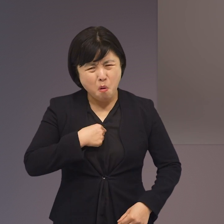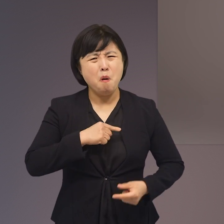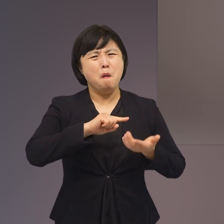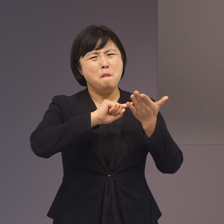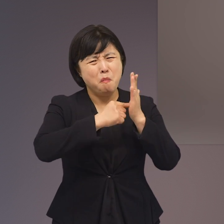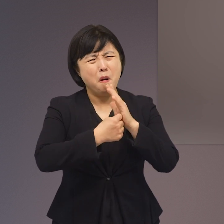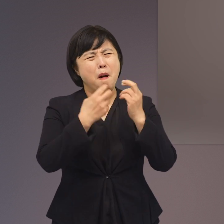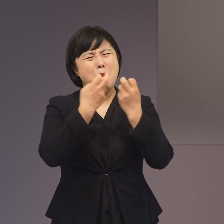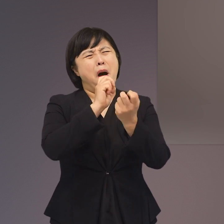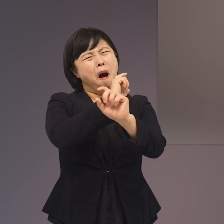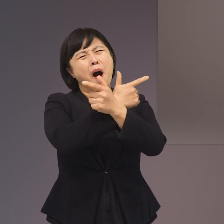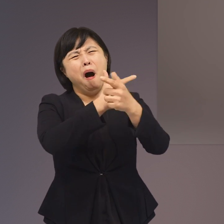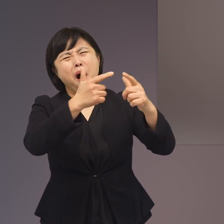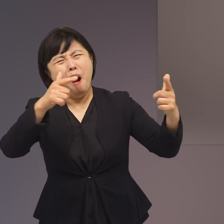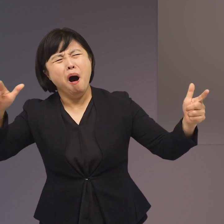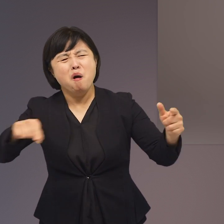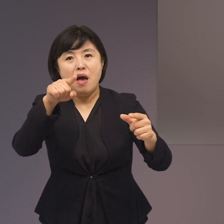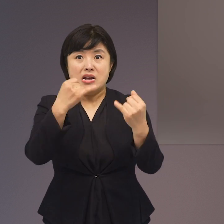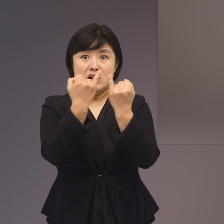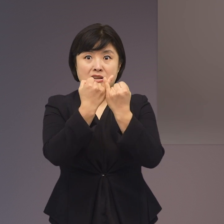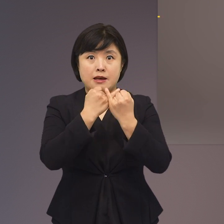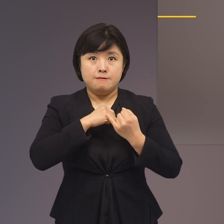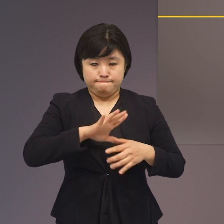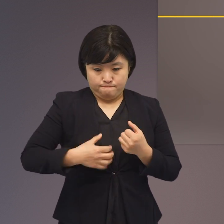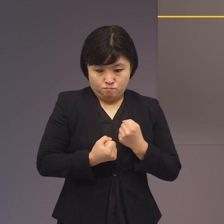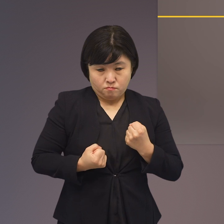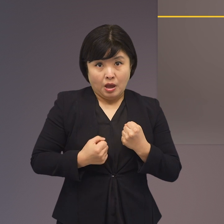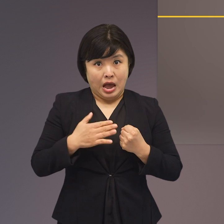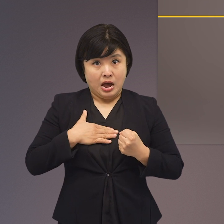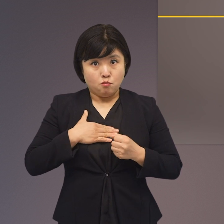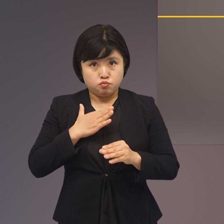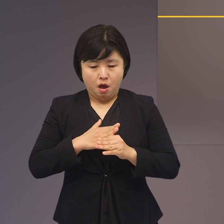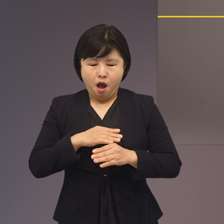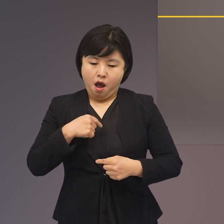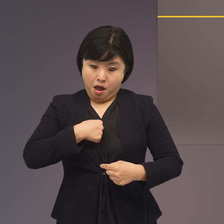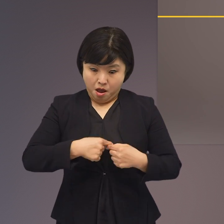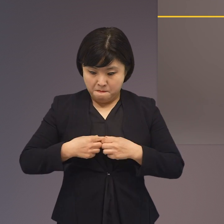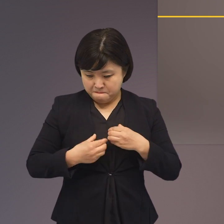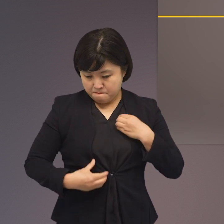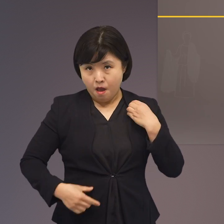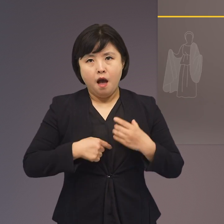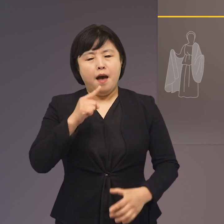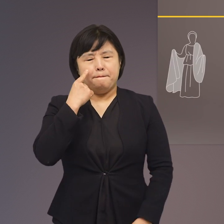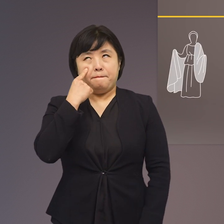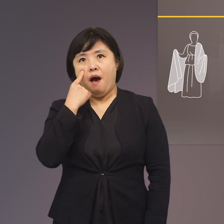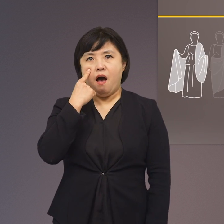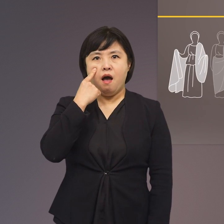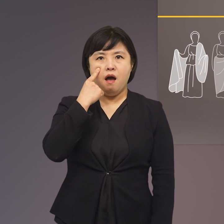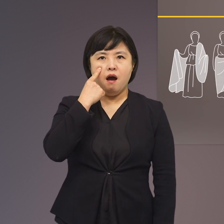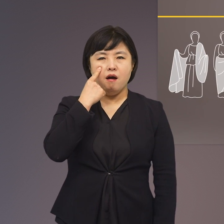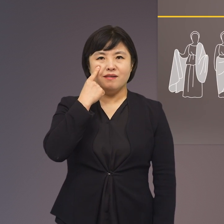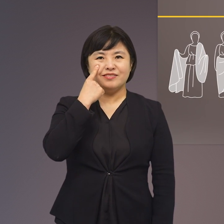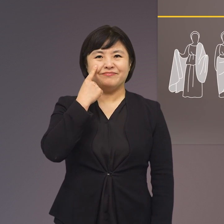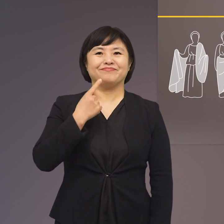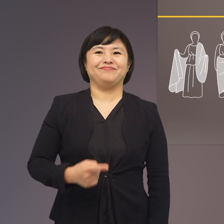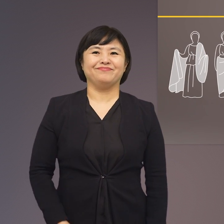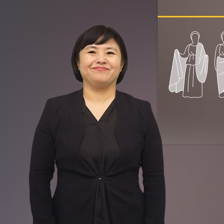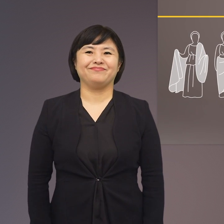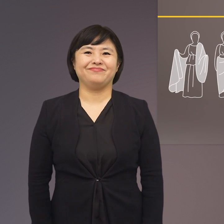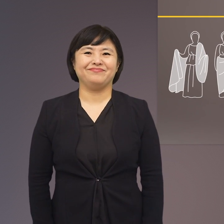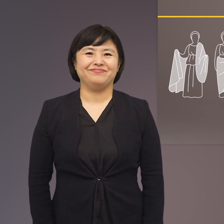히마티오는 다양하게 연출이 가능한 옷인데 이시스의 매듭으로 묵직하게 가슴 중앙에 여밈을